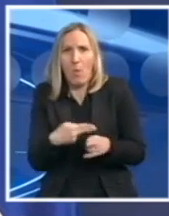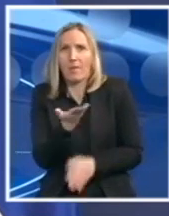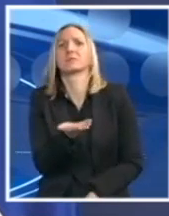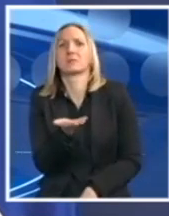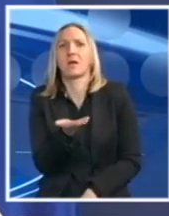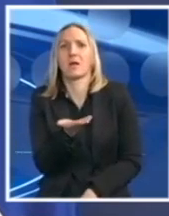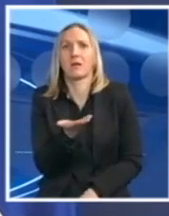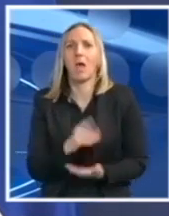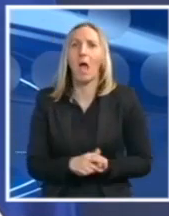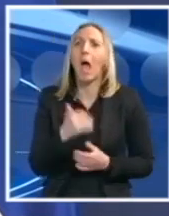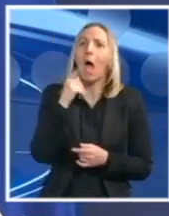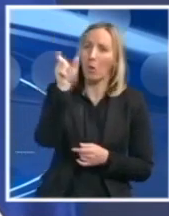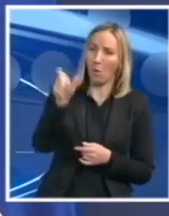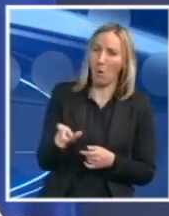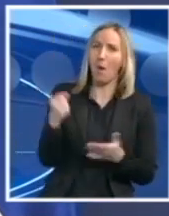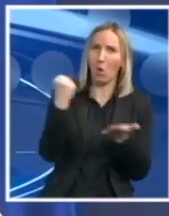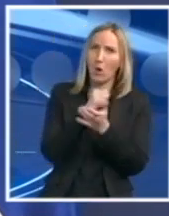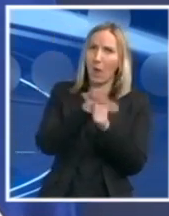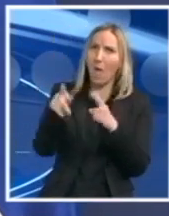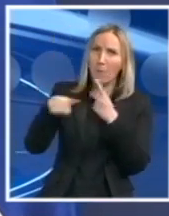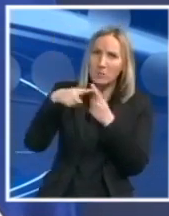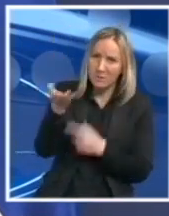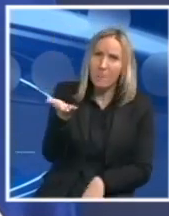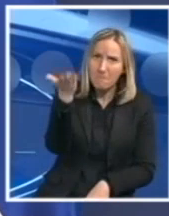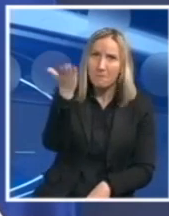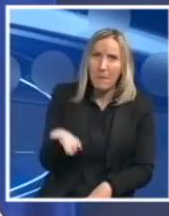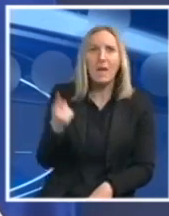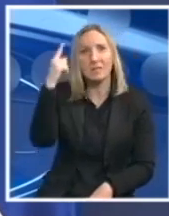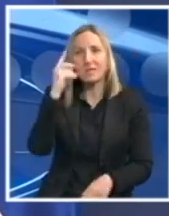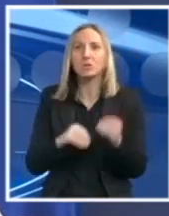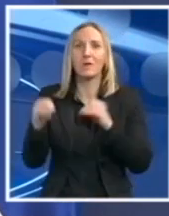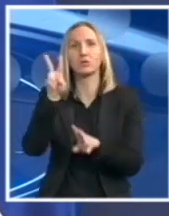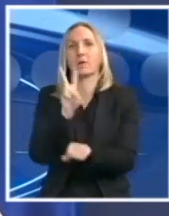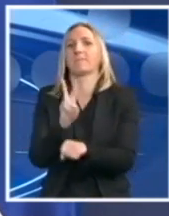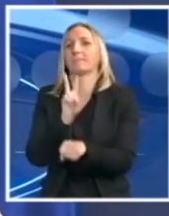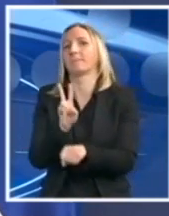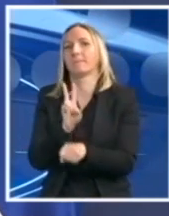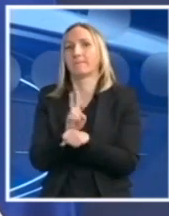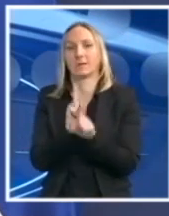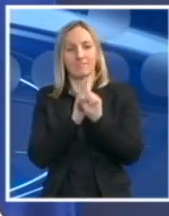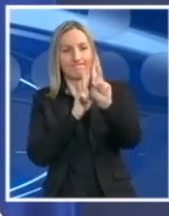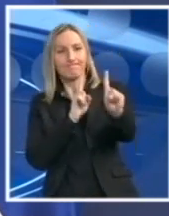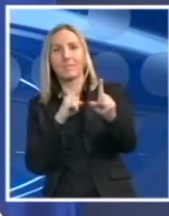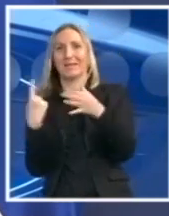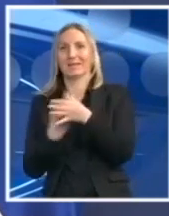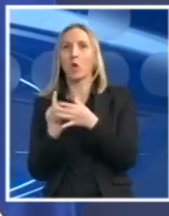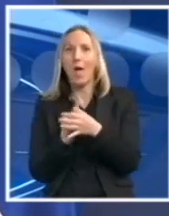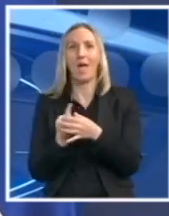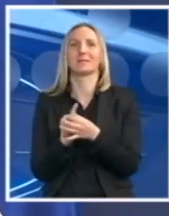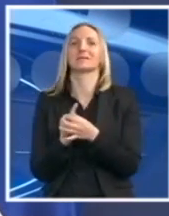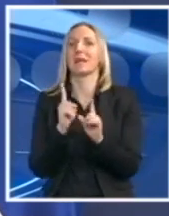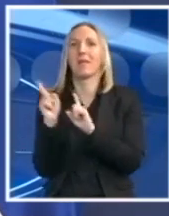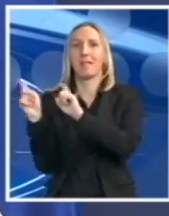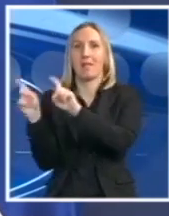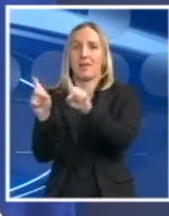sam po sebi pozitivan nalaz isključivo znači povećanje mere predostrožnosti i izolaciju takve osobe da